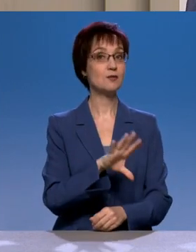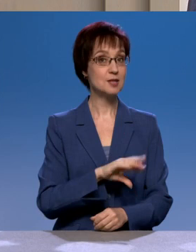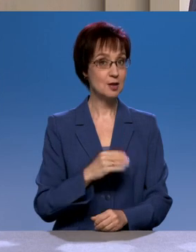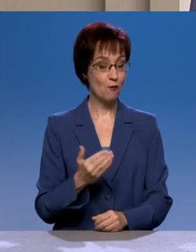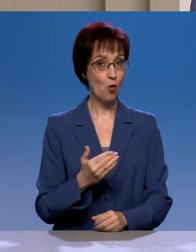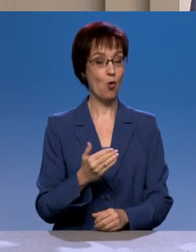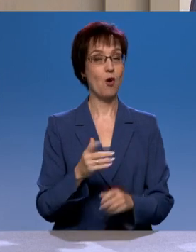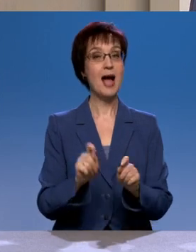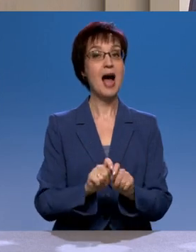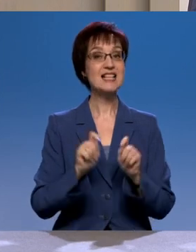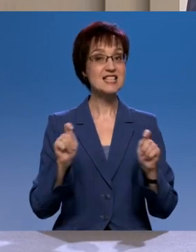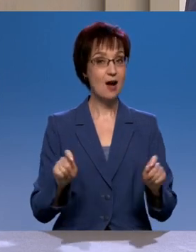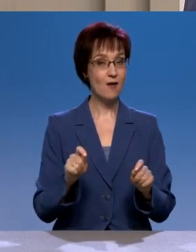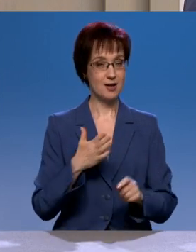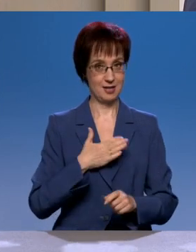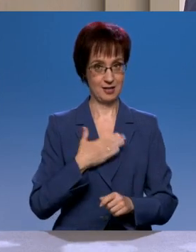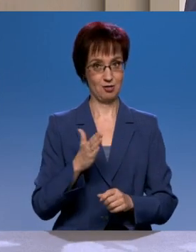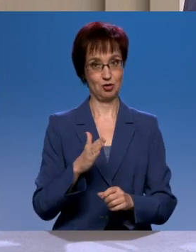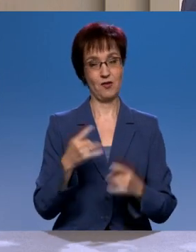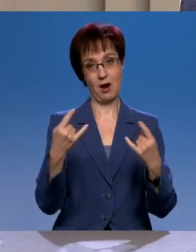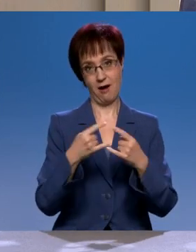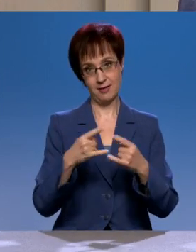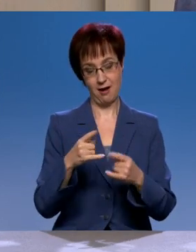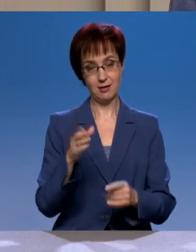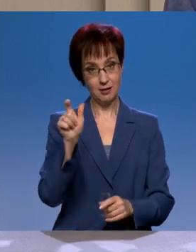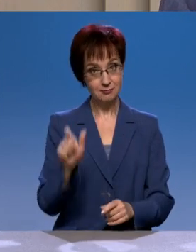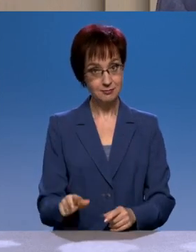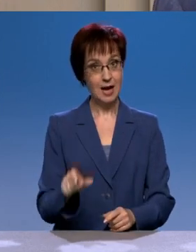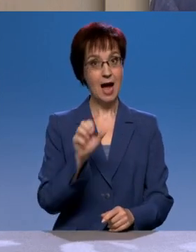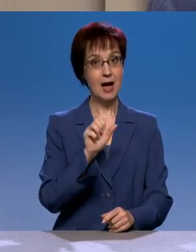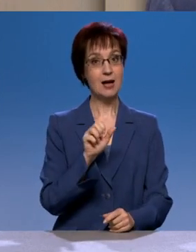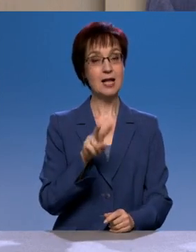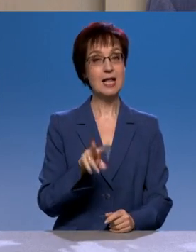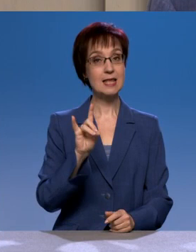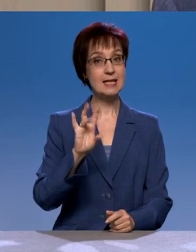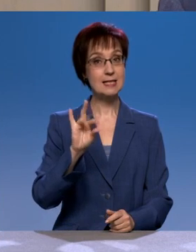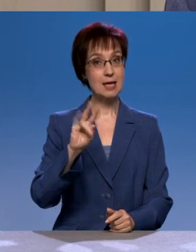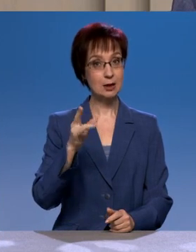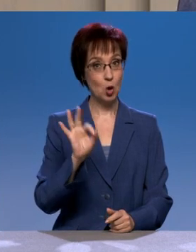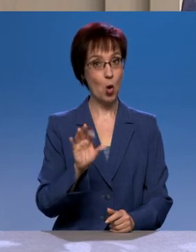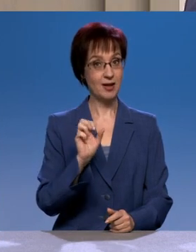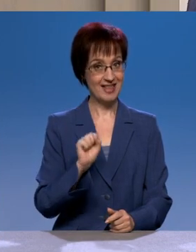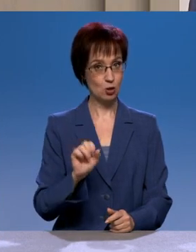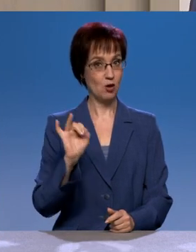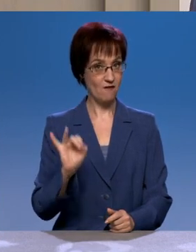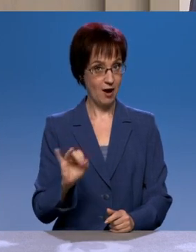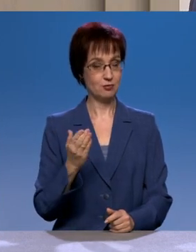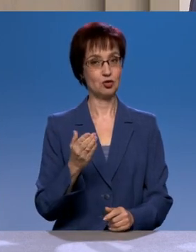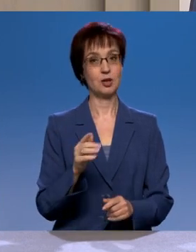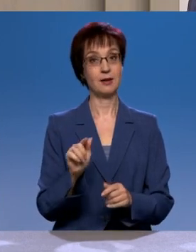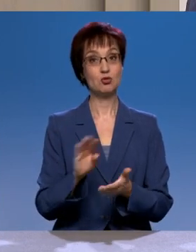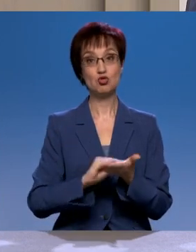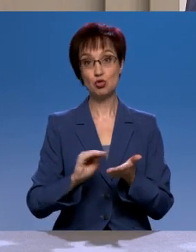основателя нашего канала Анатолия Григорьевича Лысенко, тех журналистов, которые были рядом с ним в самые первые